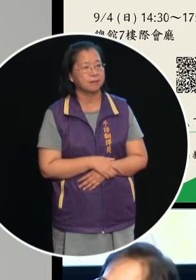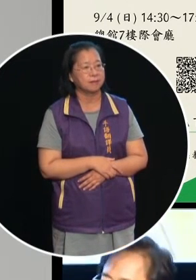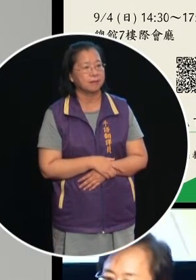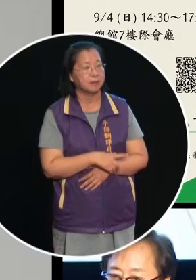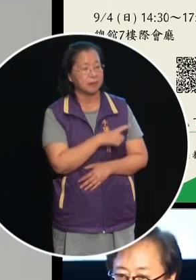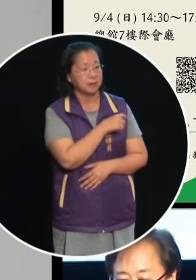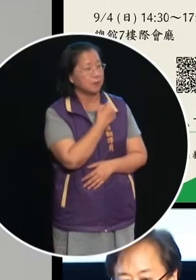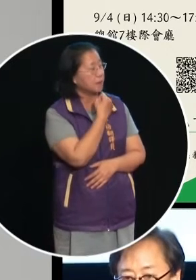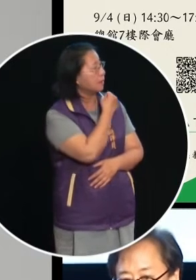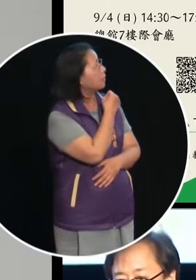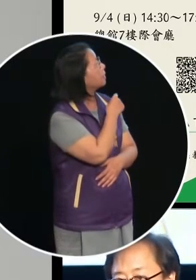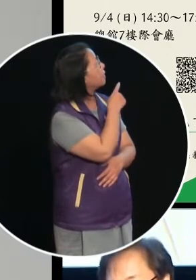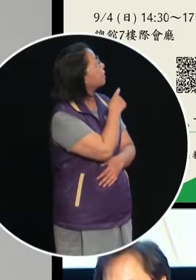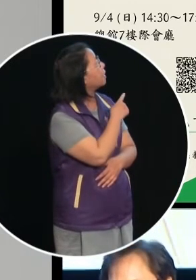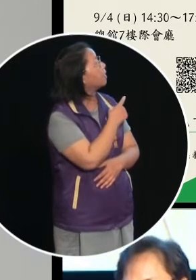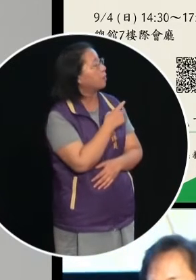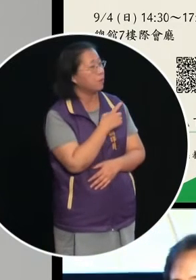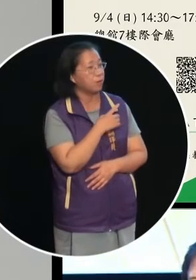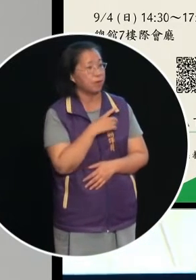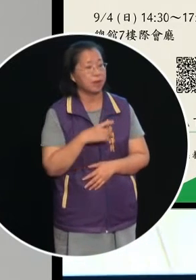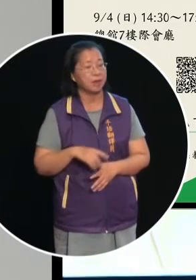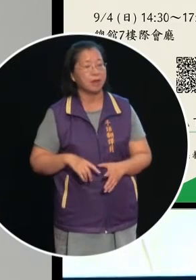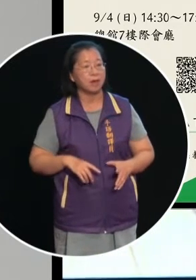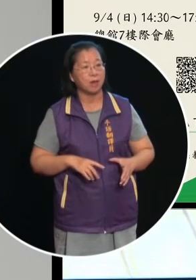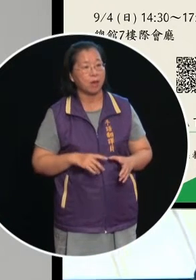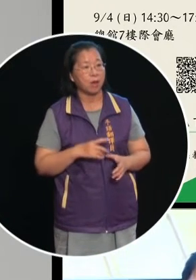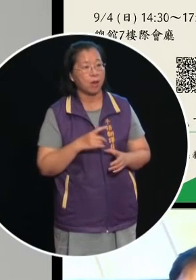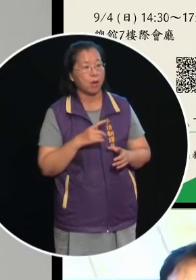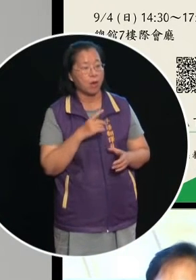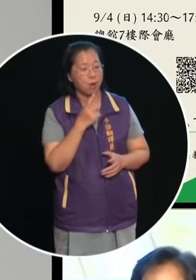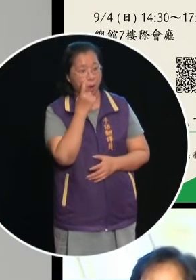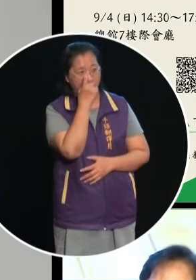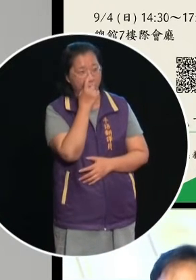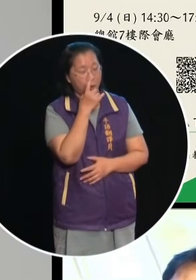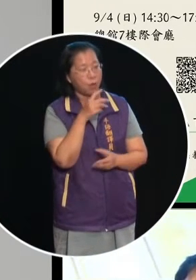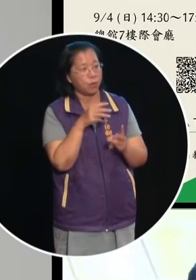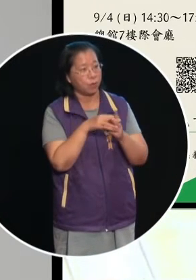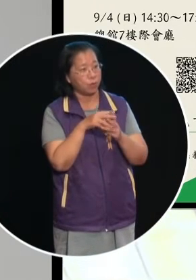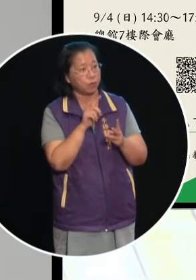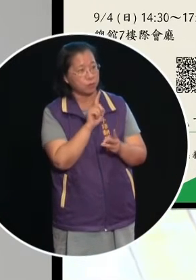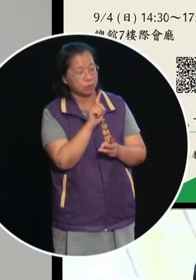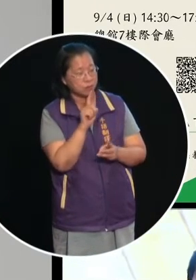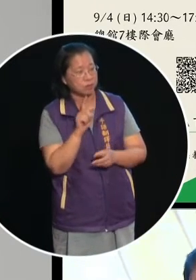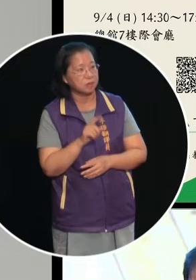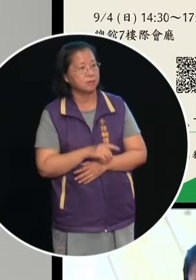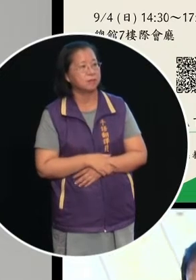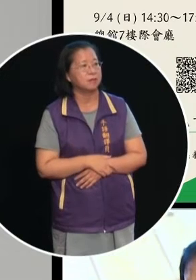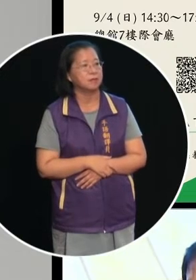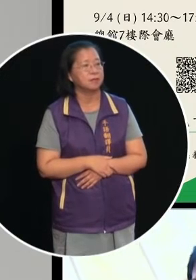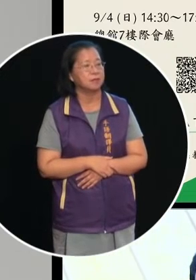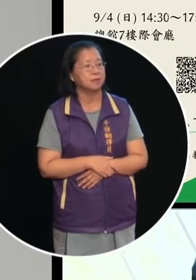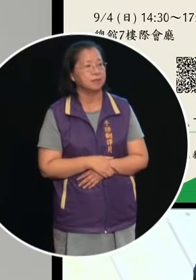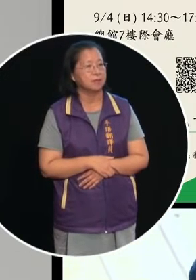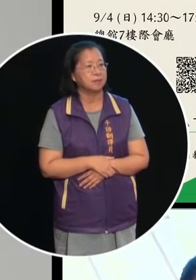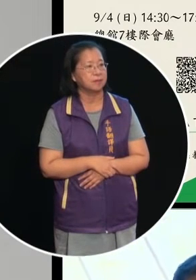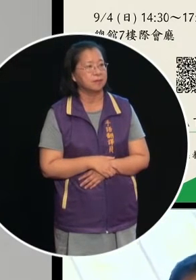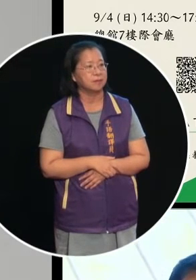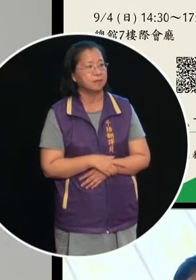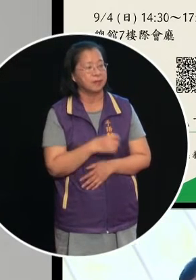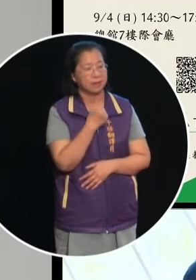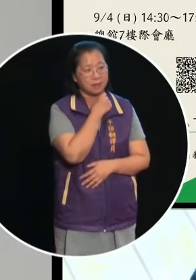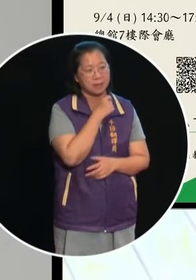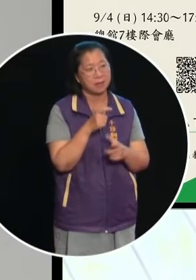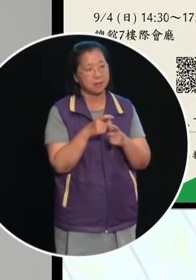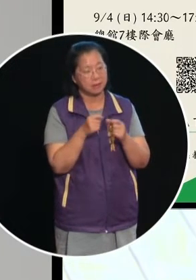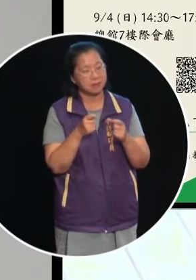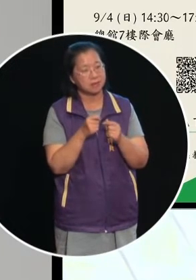台湾方面沟通也比较容易，而且感觉是自己被重视，那就对台日关系有很大的